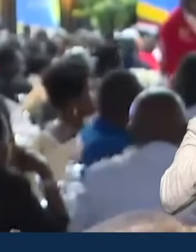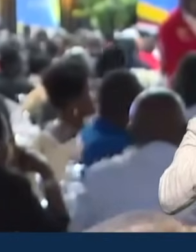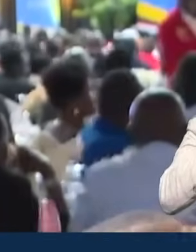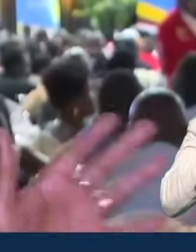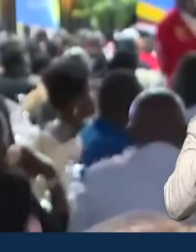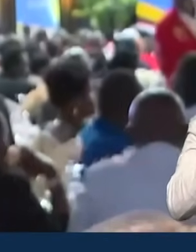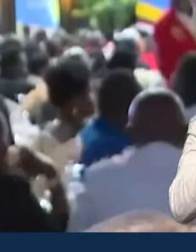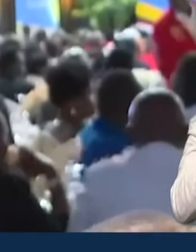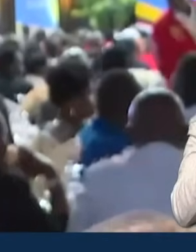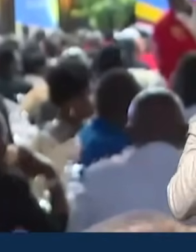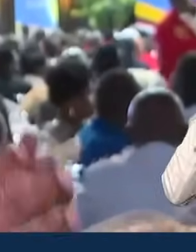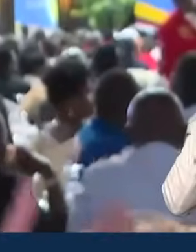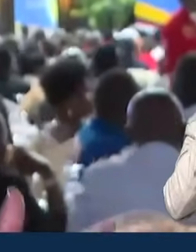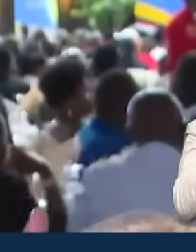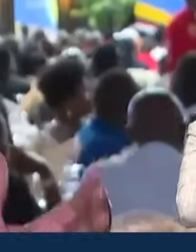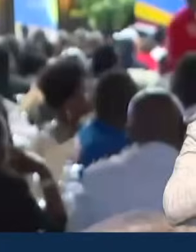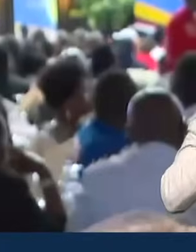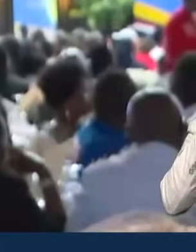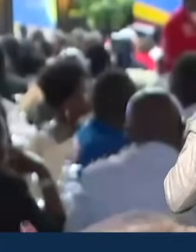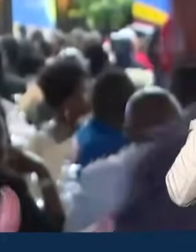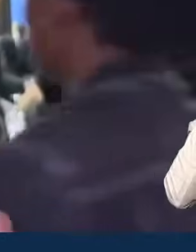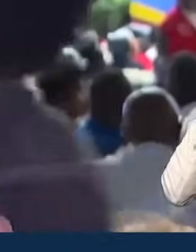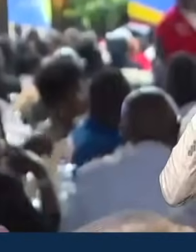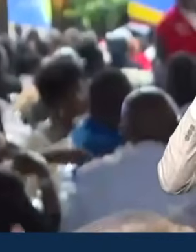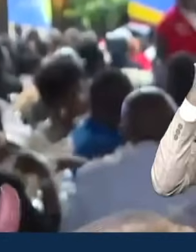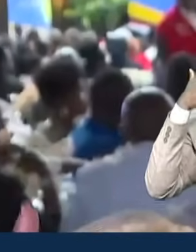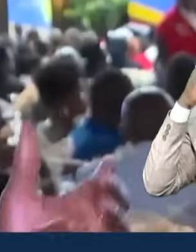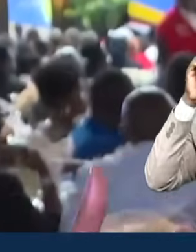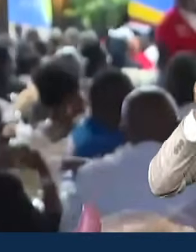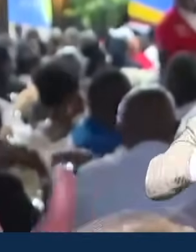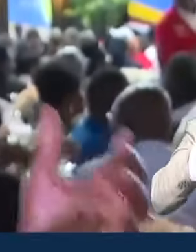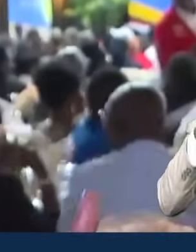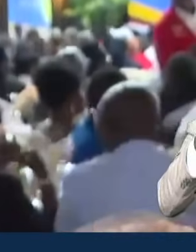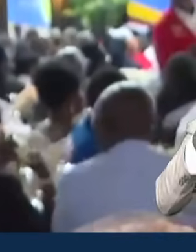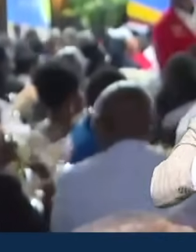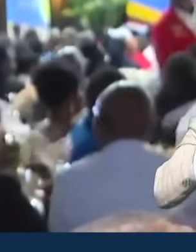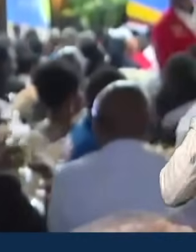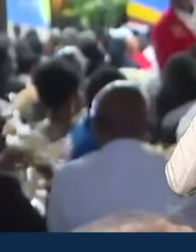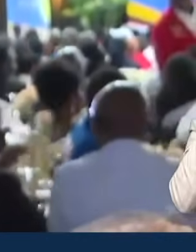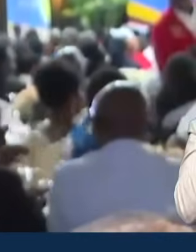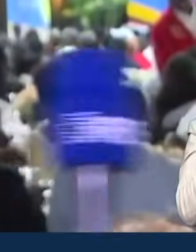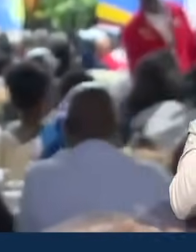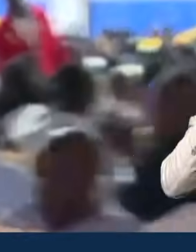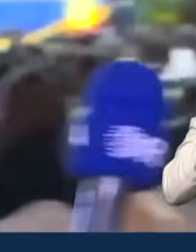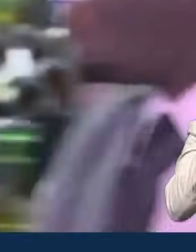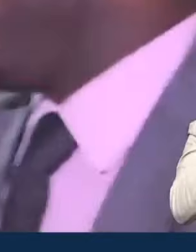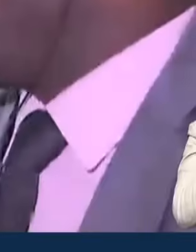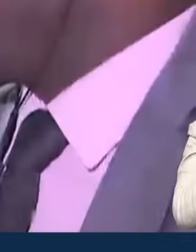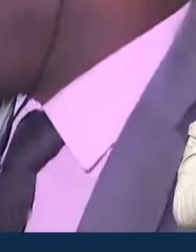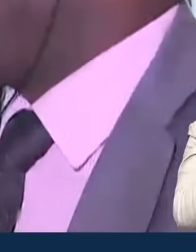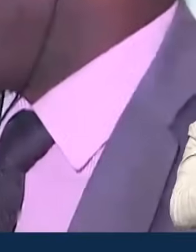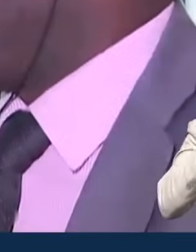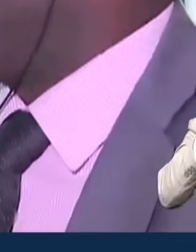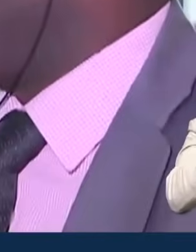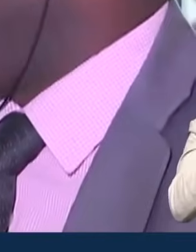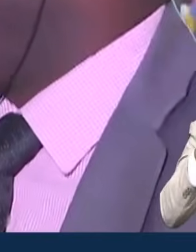EAR irazwi n'ibindi bihugu birazwi, abantu bakamenya impamvu bashobora noneho kujya bayegera kugira ngo bashe gutora amategeko y'igihugu. Amakipe yitwa ya Terero